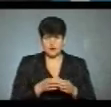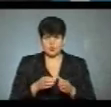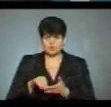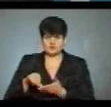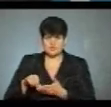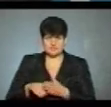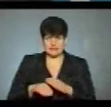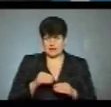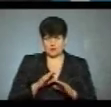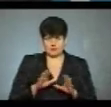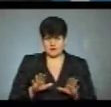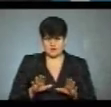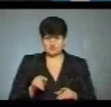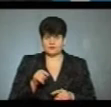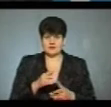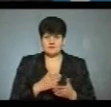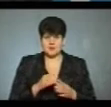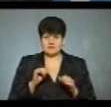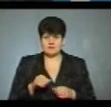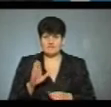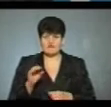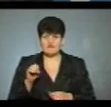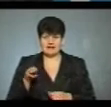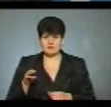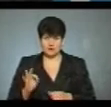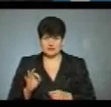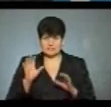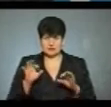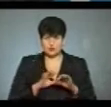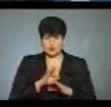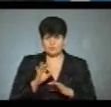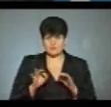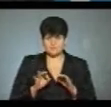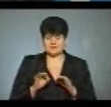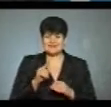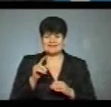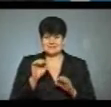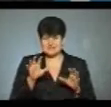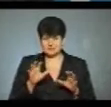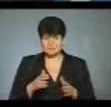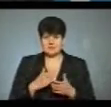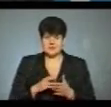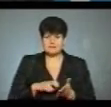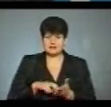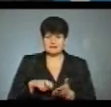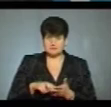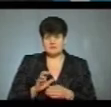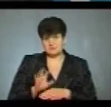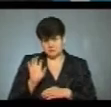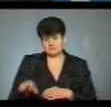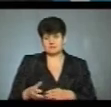не обирають, щоб вони мали право вето на законопроекти. За законом ми маємо надіслати. Ми